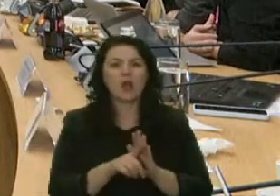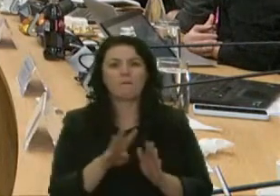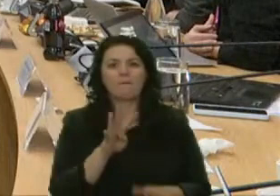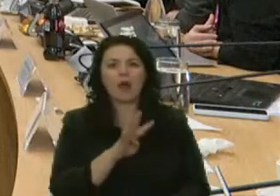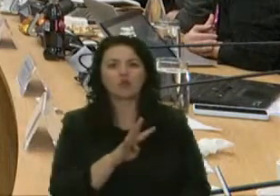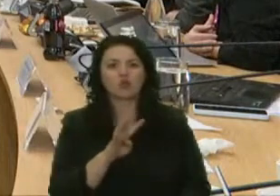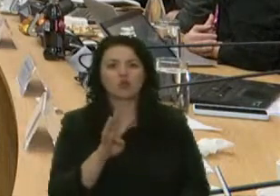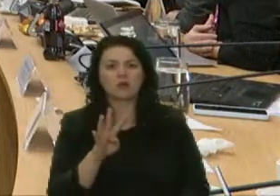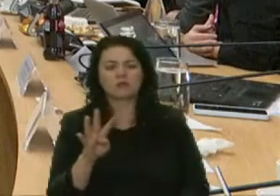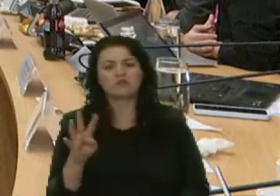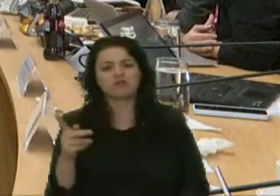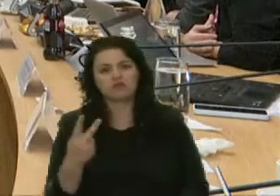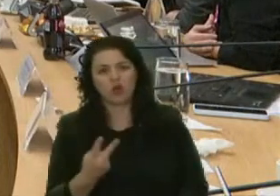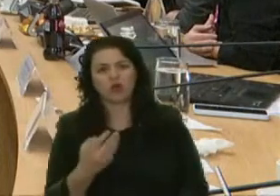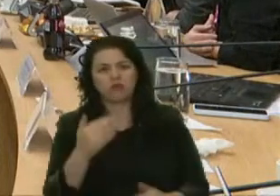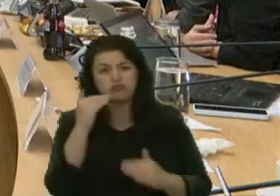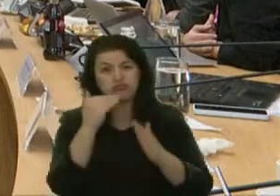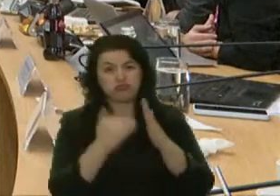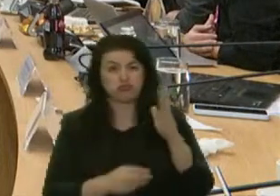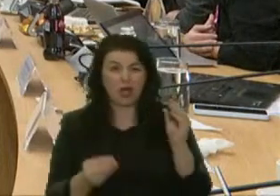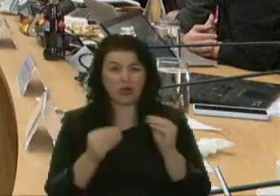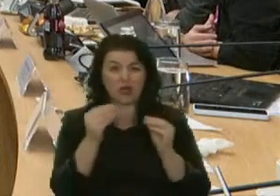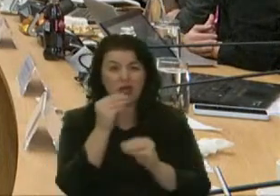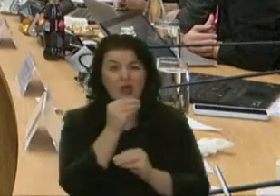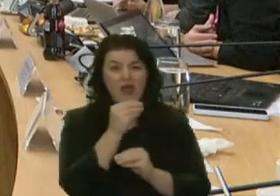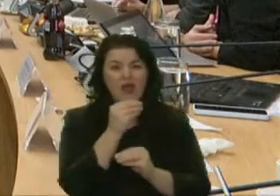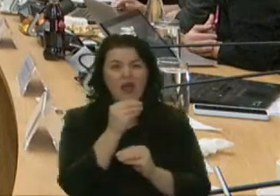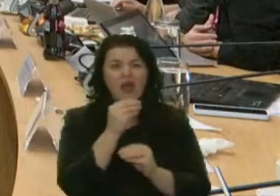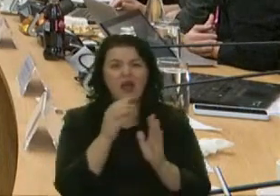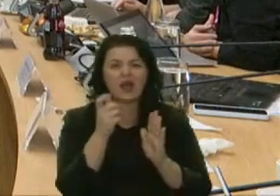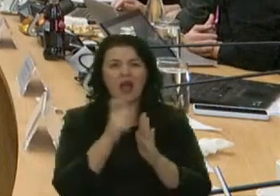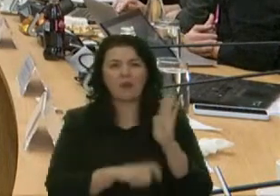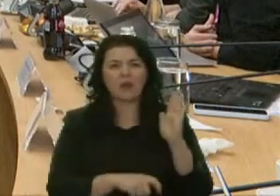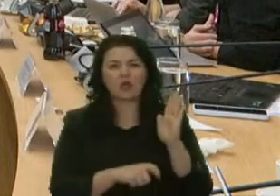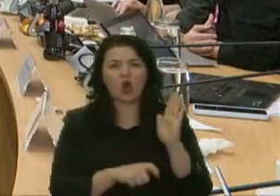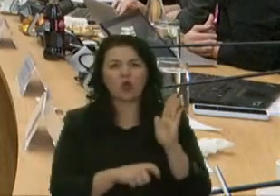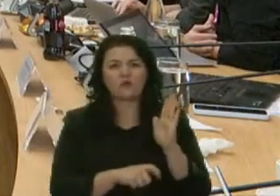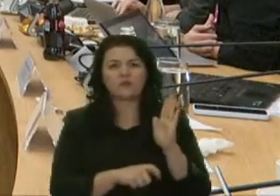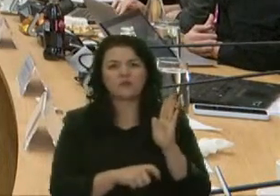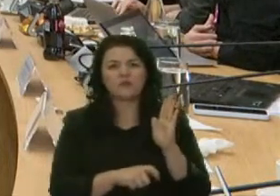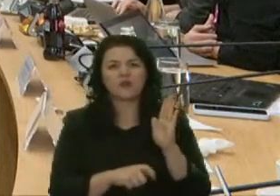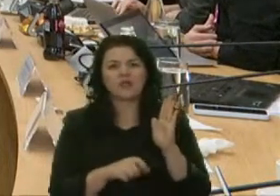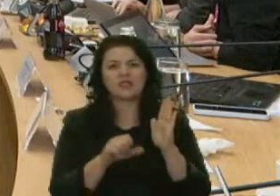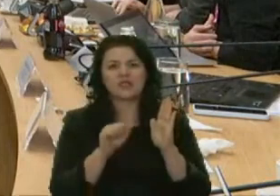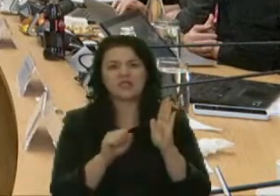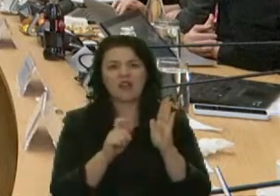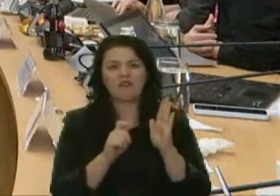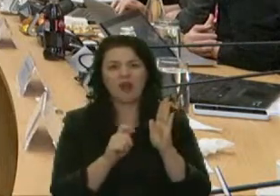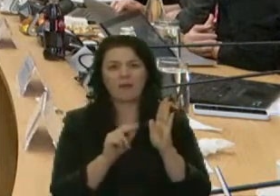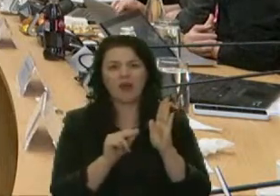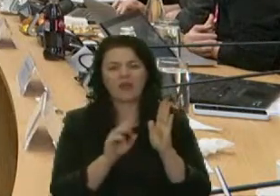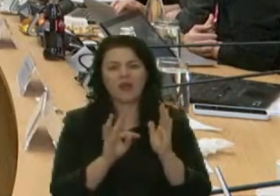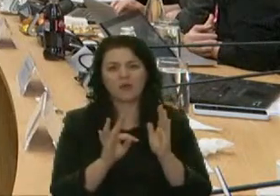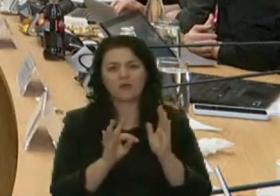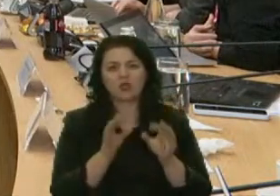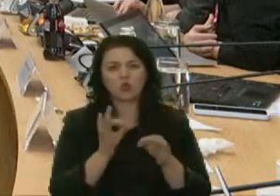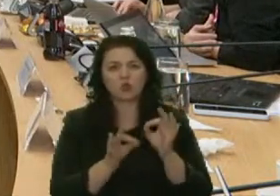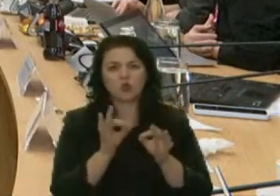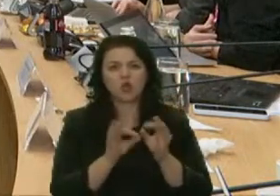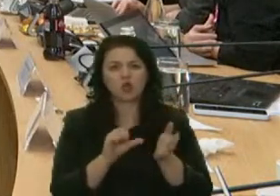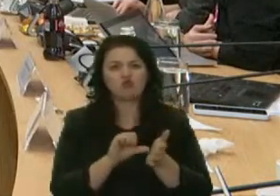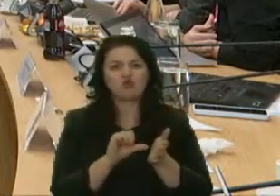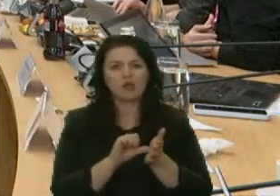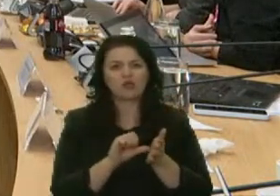2001 și adăugarea la capitolul 68c a unui nou subcapitol Sf PT diverse studii centrul de